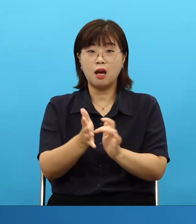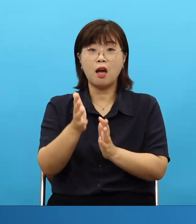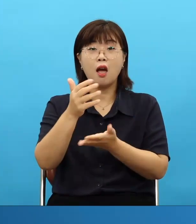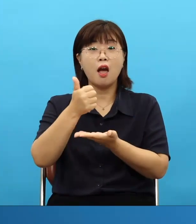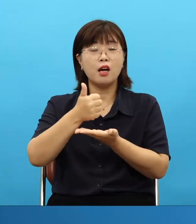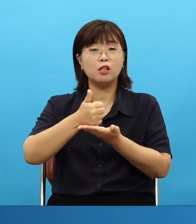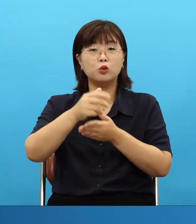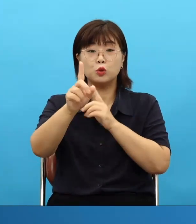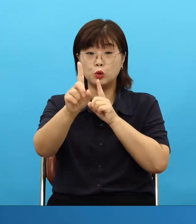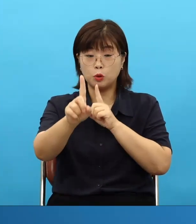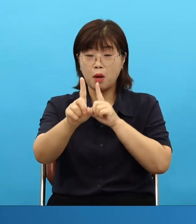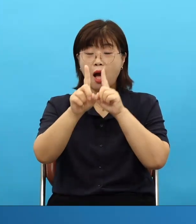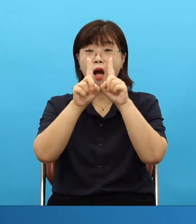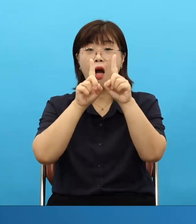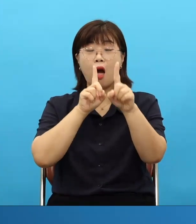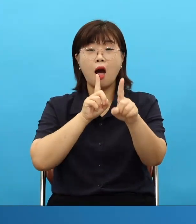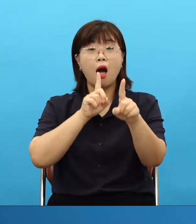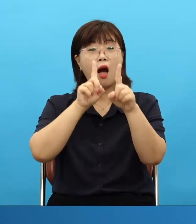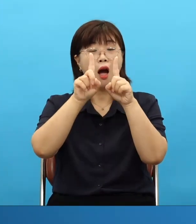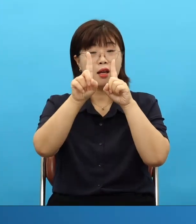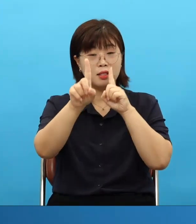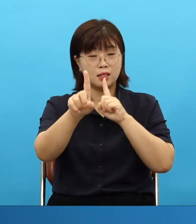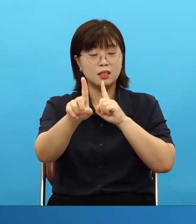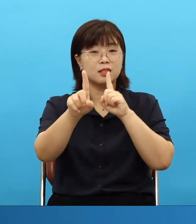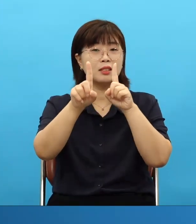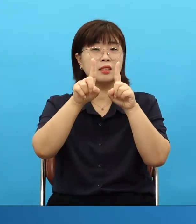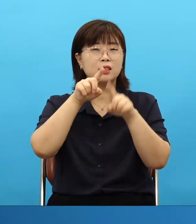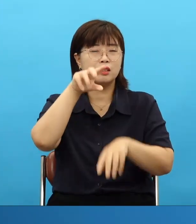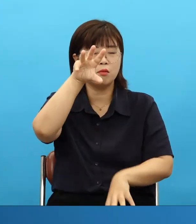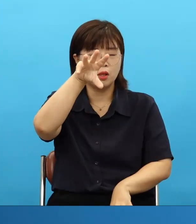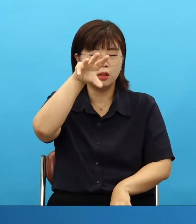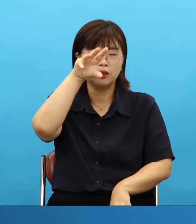다만 예수 말씀